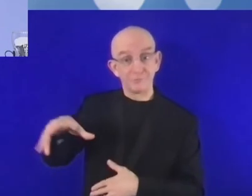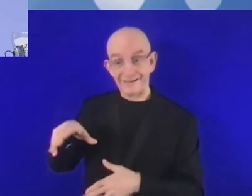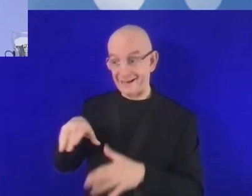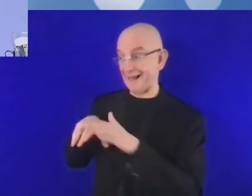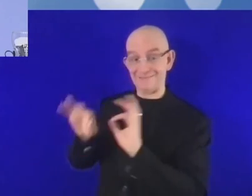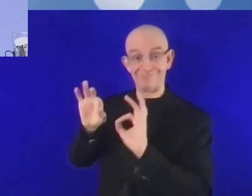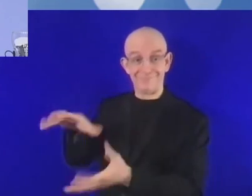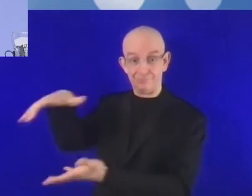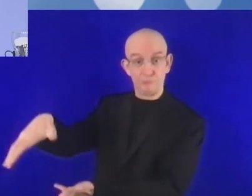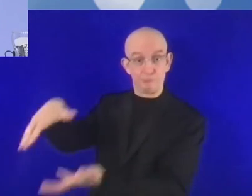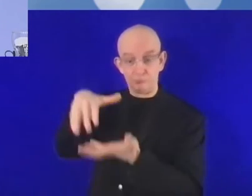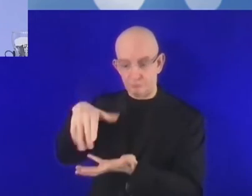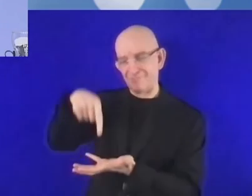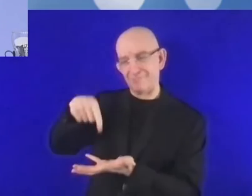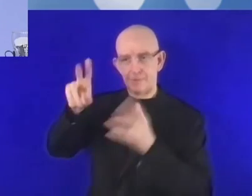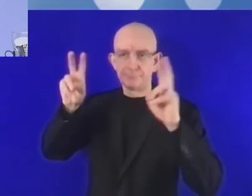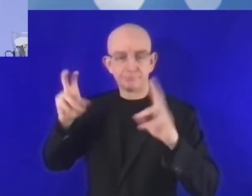венчурному капиталу